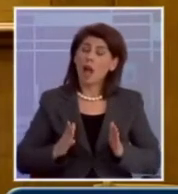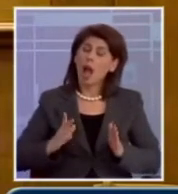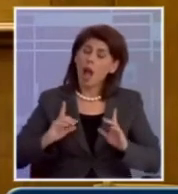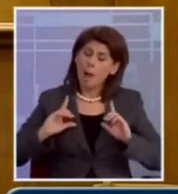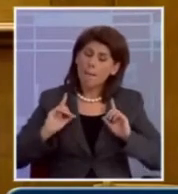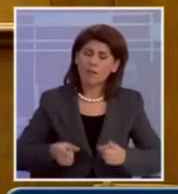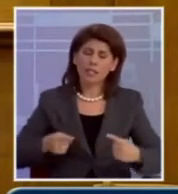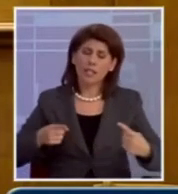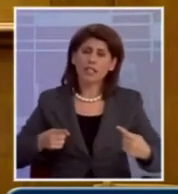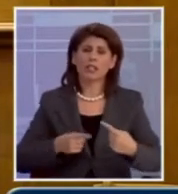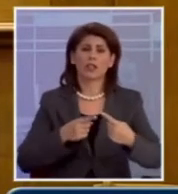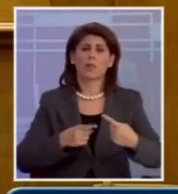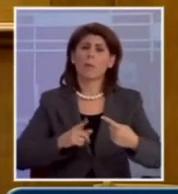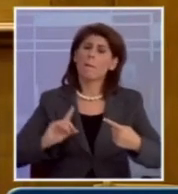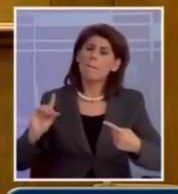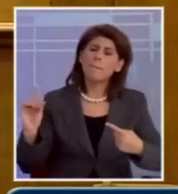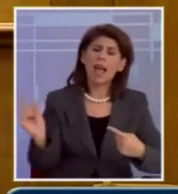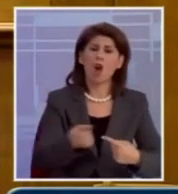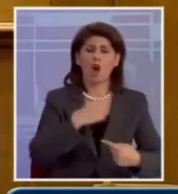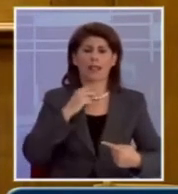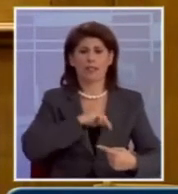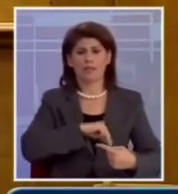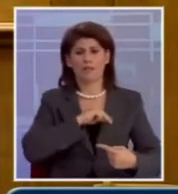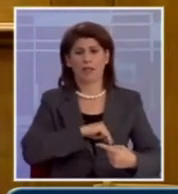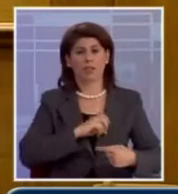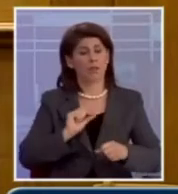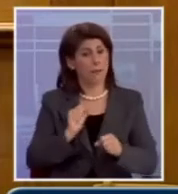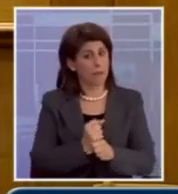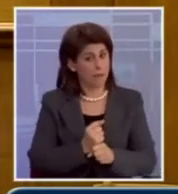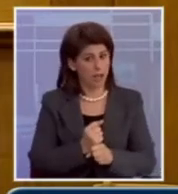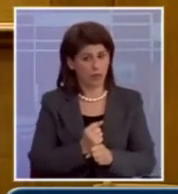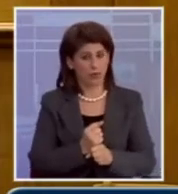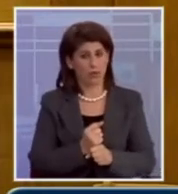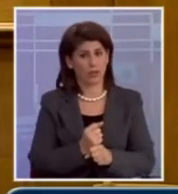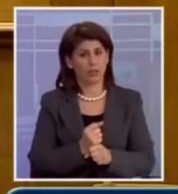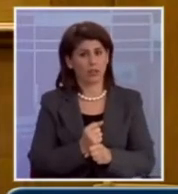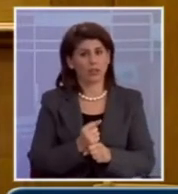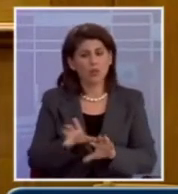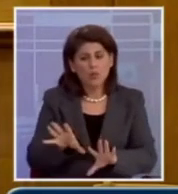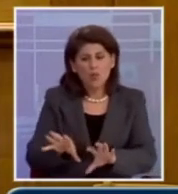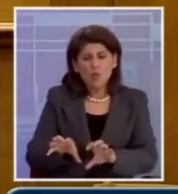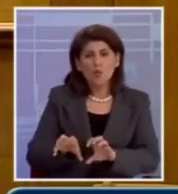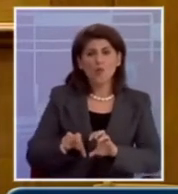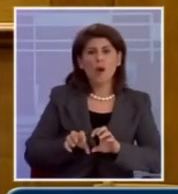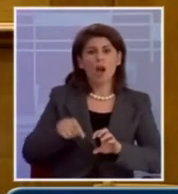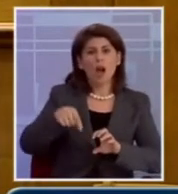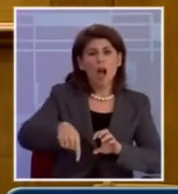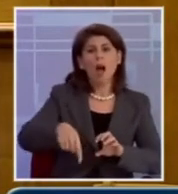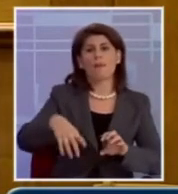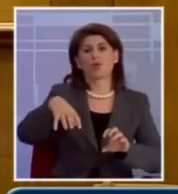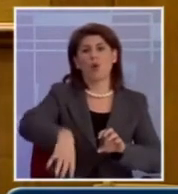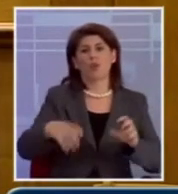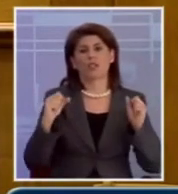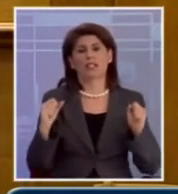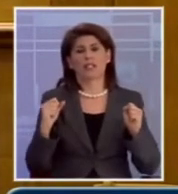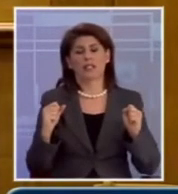να συγκρουστούμε με όλα εκείνα τα συμφέροντα που επιμένουν να απομυζούν το χώρο αυτό.